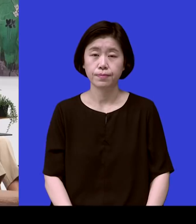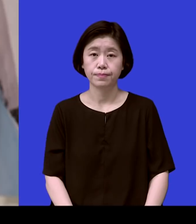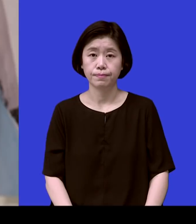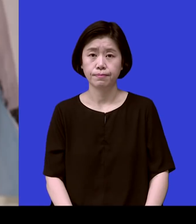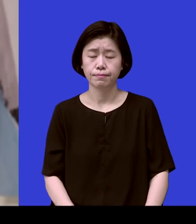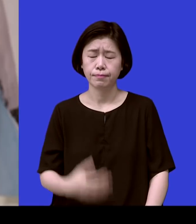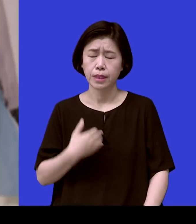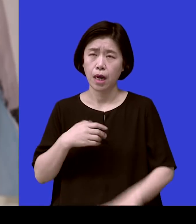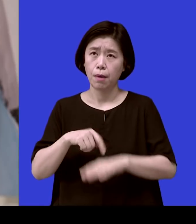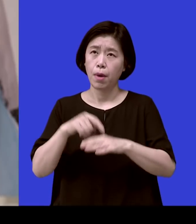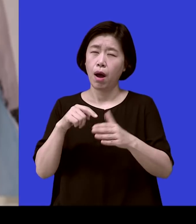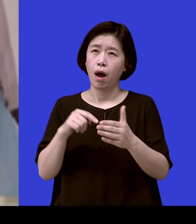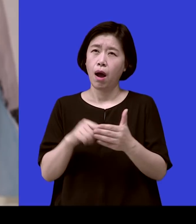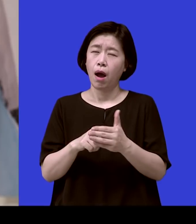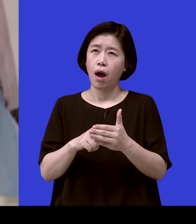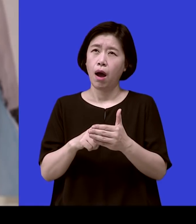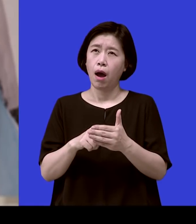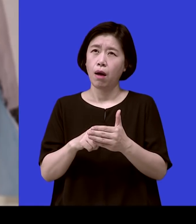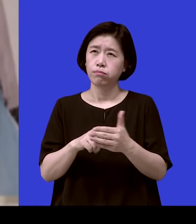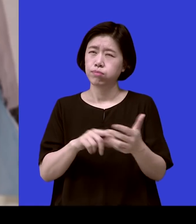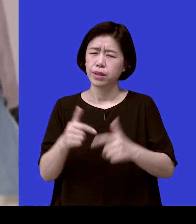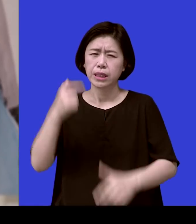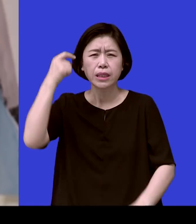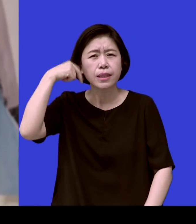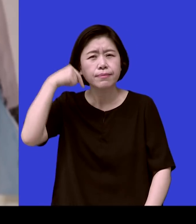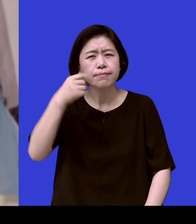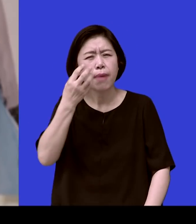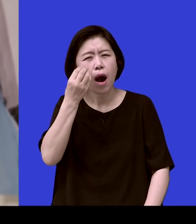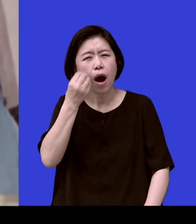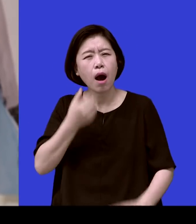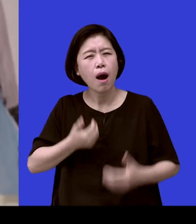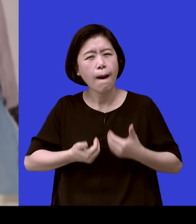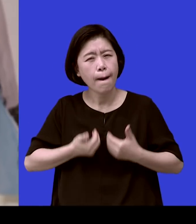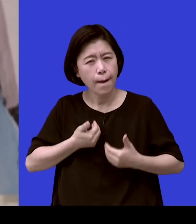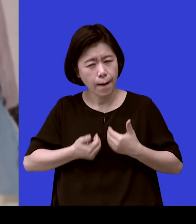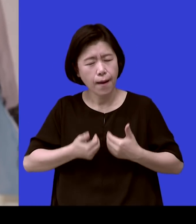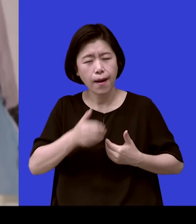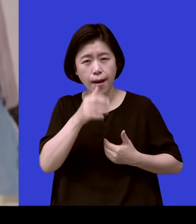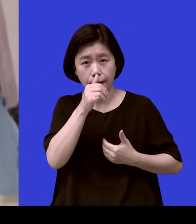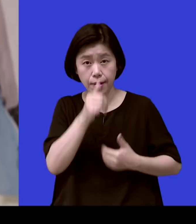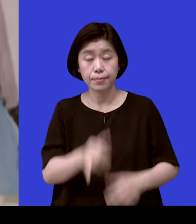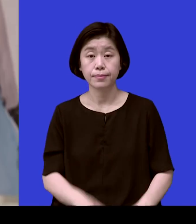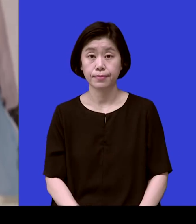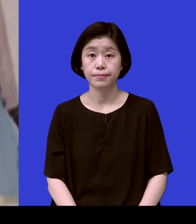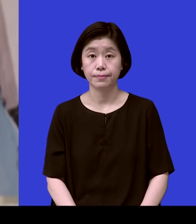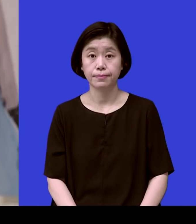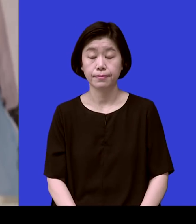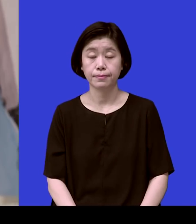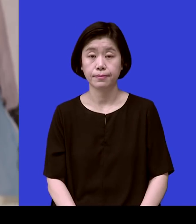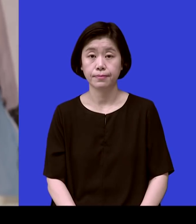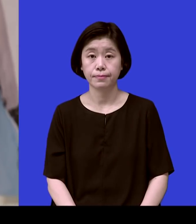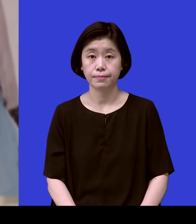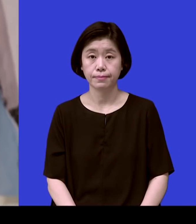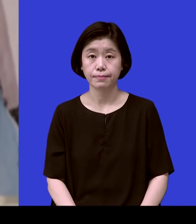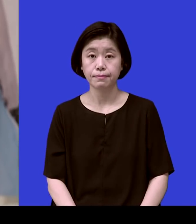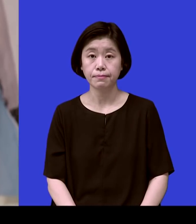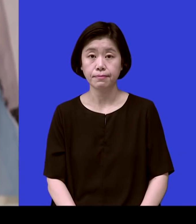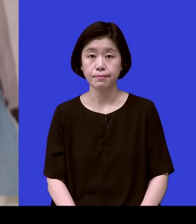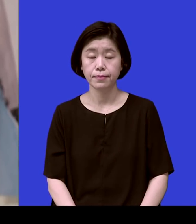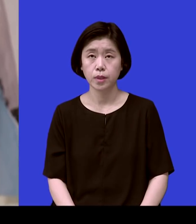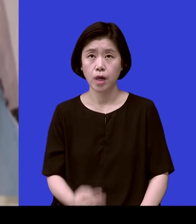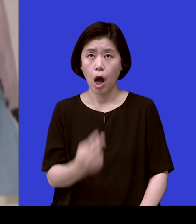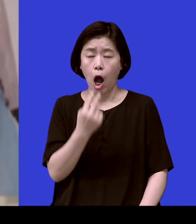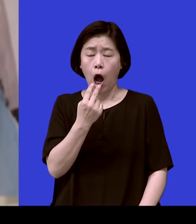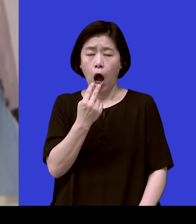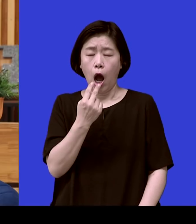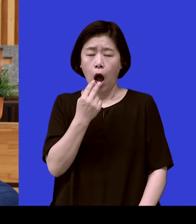마음이 그 직감이라고 해야 될까요? 마음이 너무 어렵고 힘이 들면서 이제 숨이